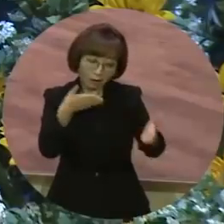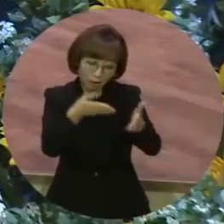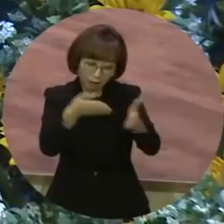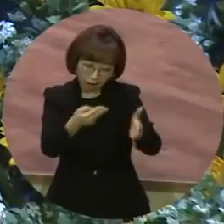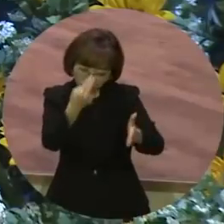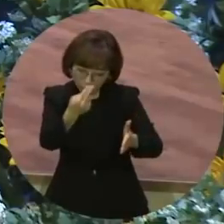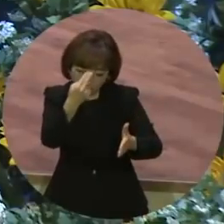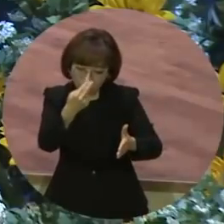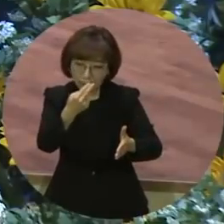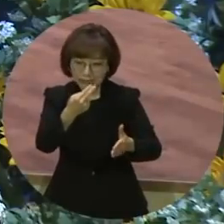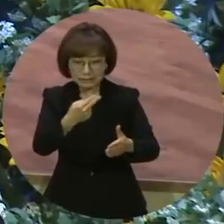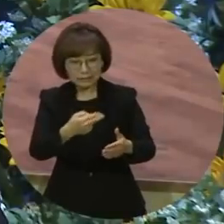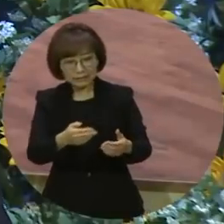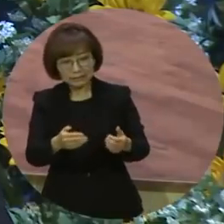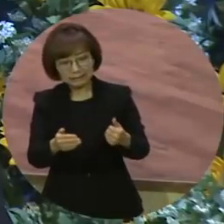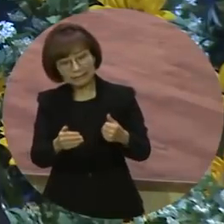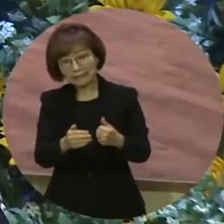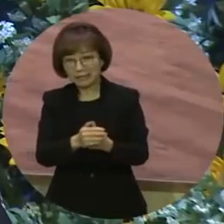없어서 그렇기 때문에